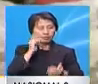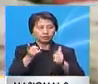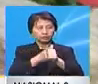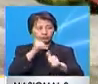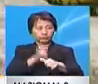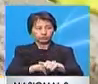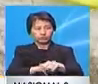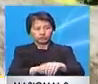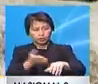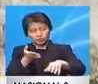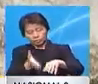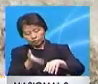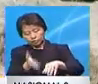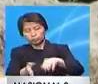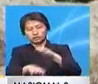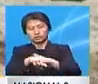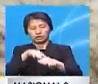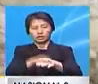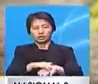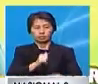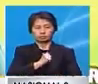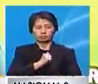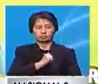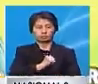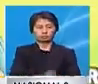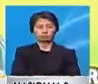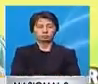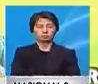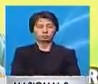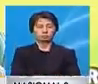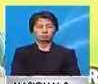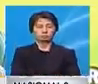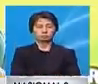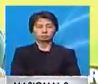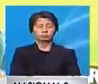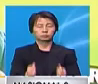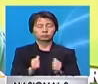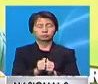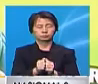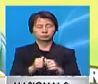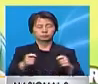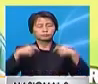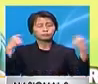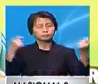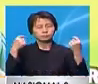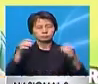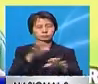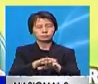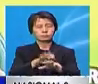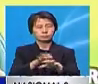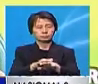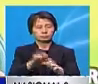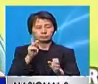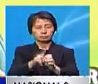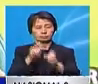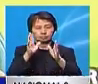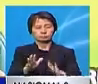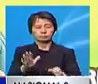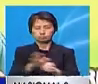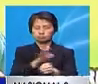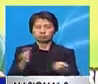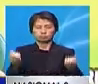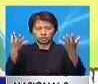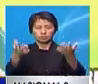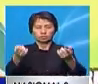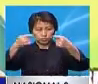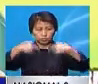mereka sembelih di tangan sendiri. Dengan sambutan ahli kariah dan peserta cukup menggalakkan pada pagi